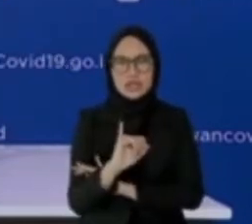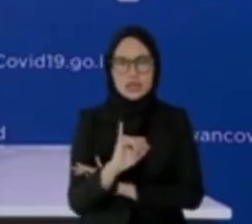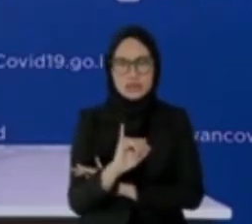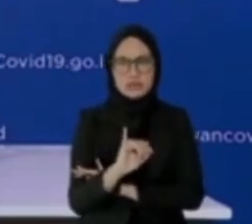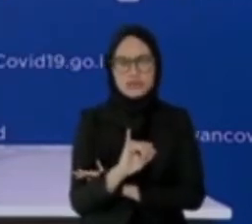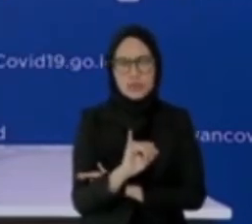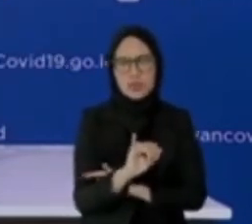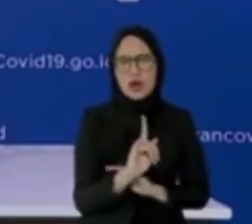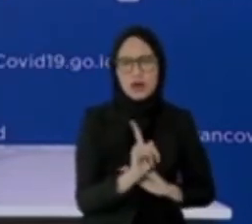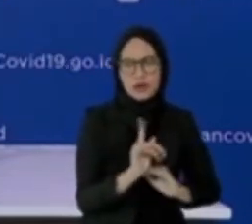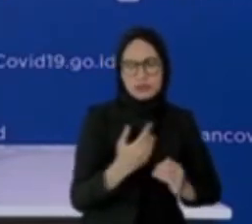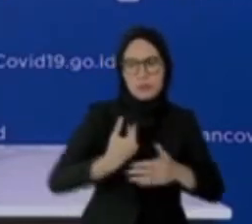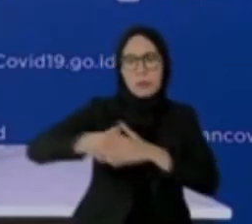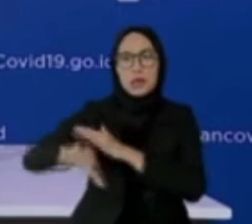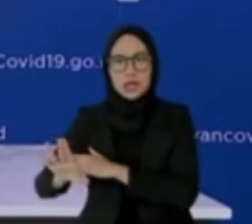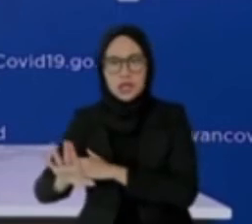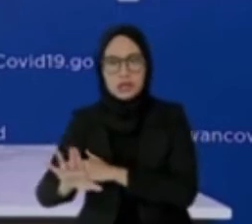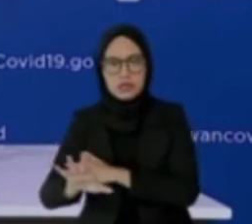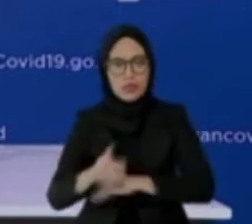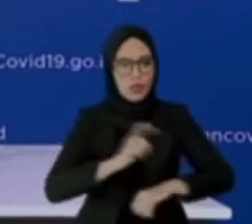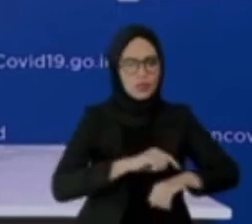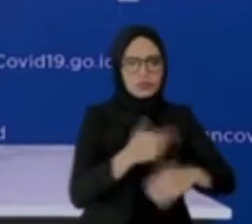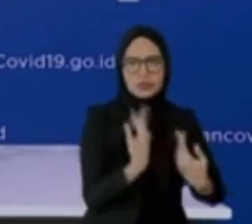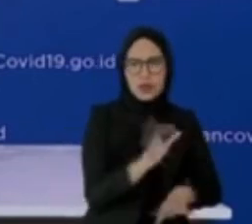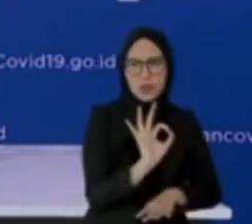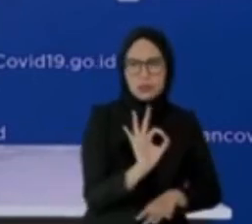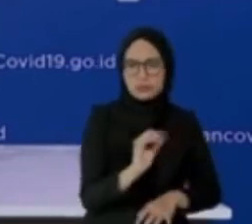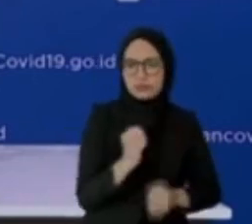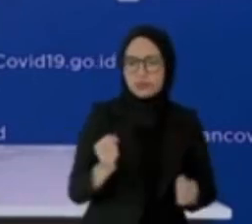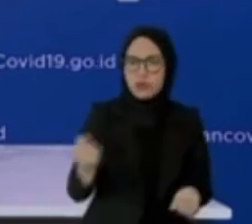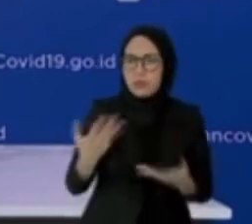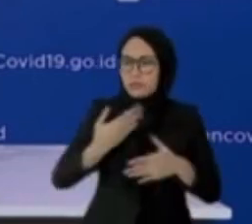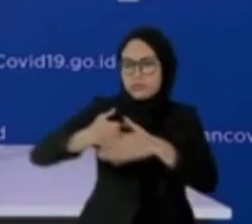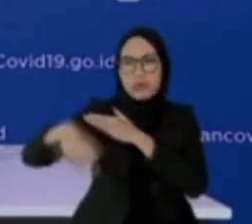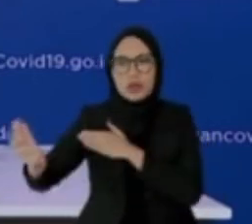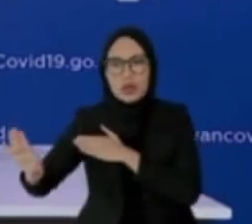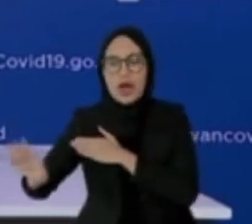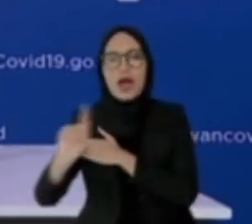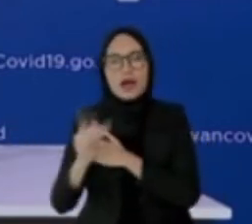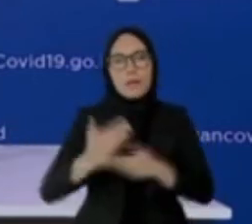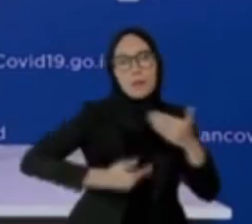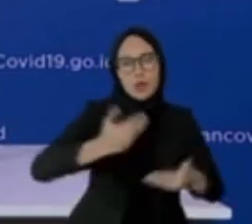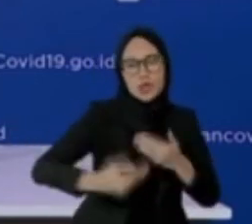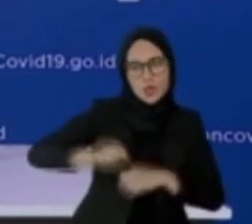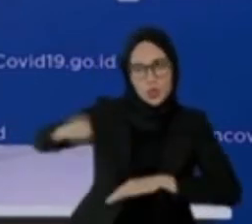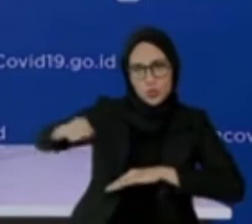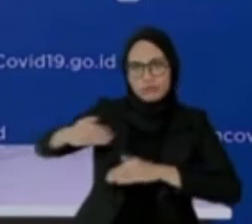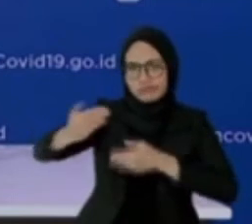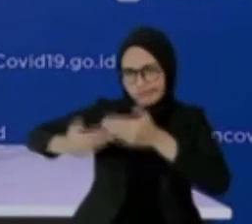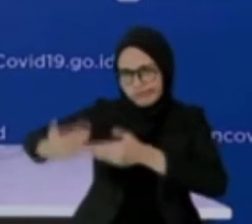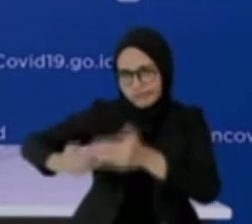Bawono adisasmito mengatakan terkait adanya warga yang tidak mentaati masa karantina pelaku perjalanan internasional